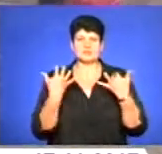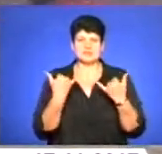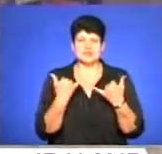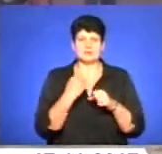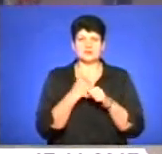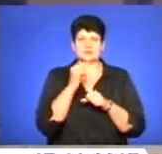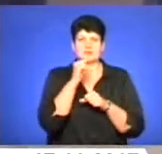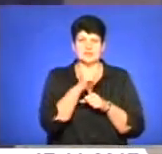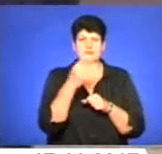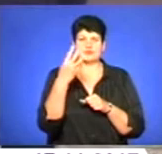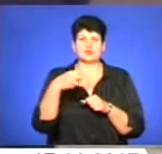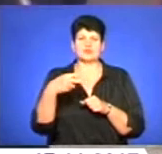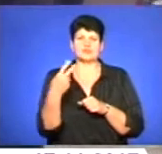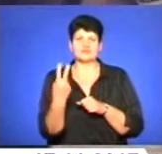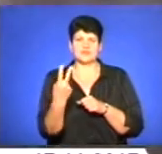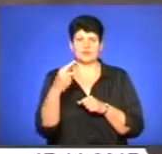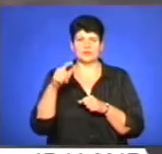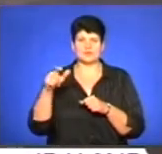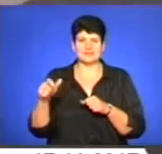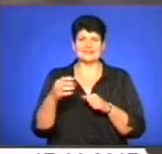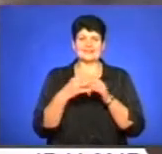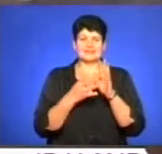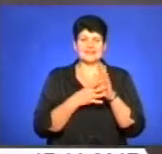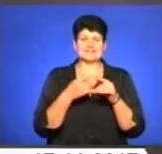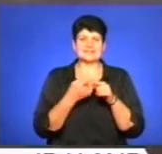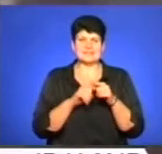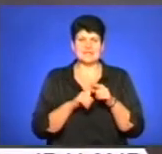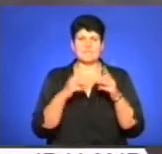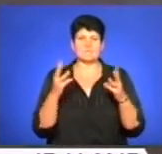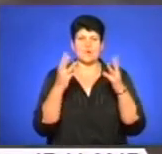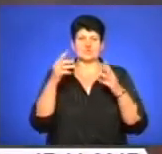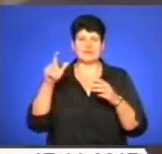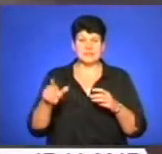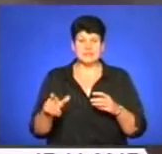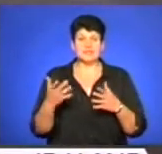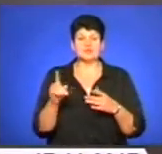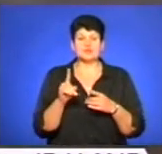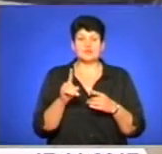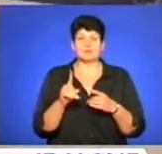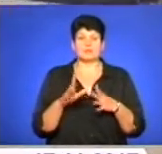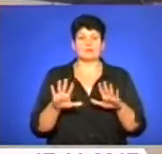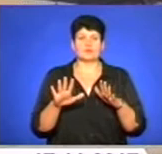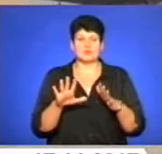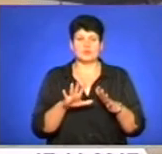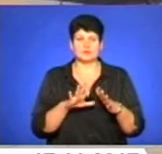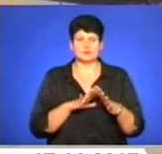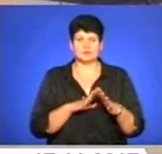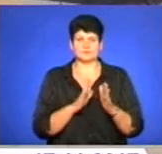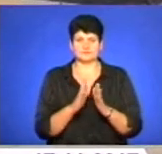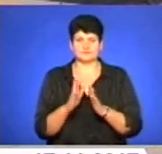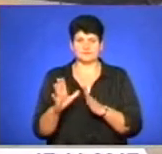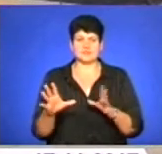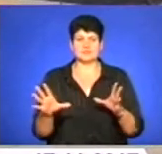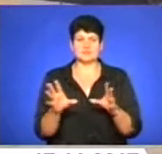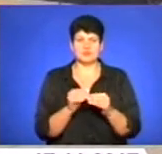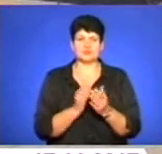42 людини, 19 з них – пожежники. Аби дії під час надзвичайної ситуації у повітрі були злагоджені, керівництво литовища спільно зі